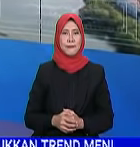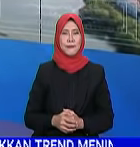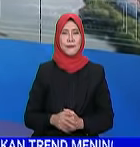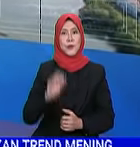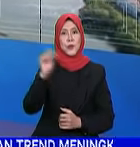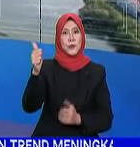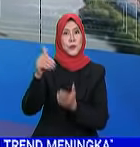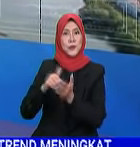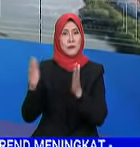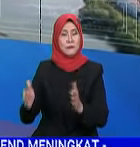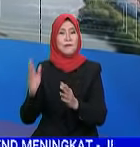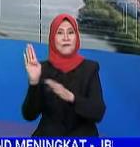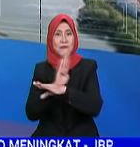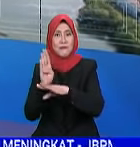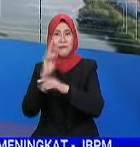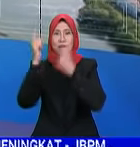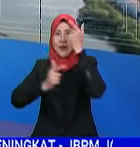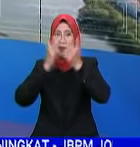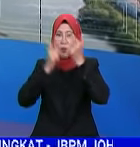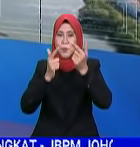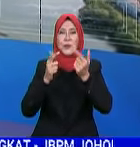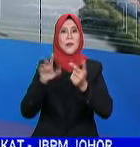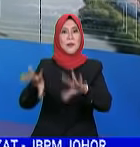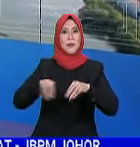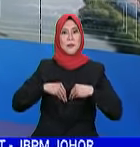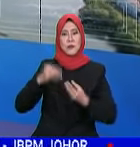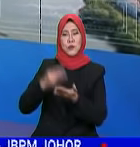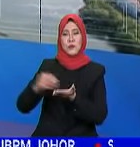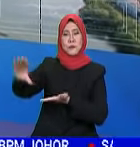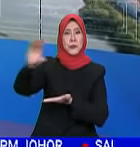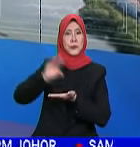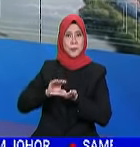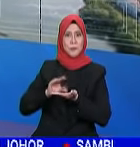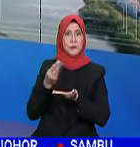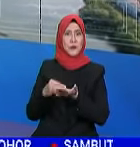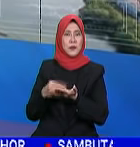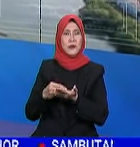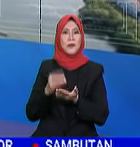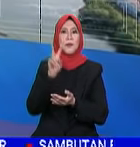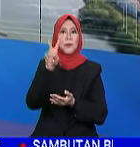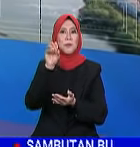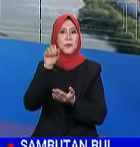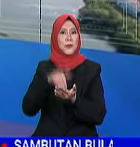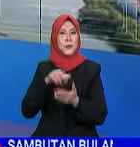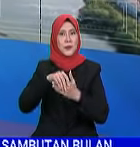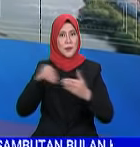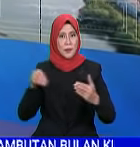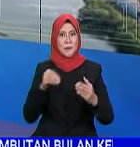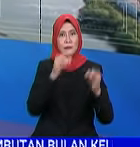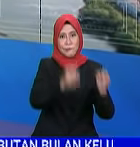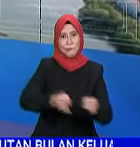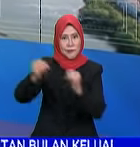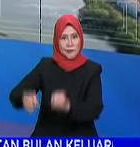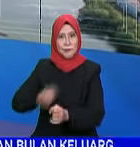Seramai 10 lagi pengusaha pelancongan di Kulu menerima geran Sabah New Deal berjumlah RM20,000 setiap